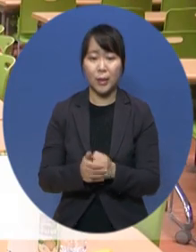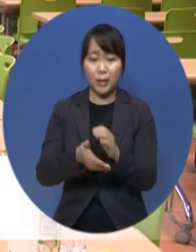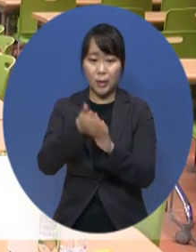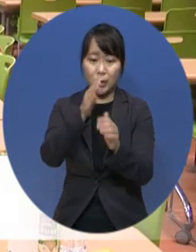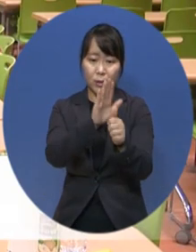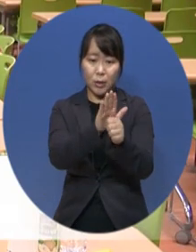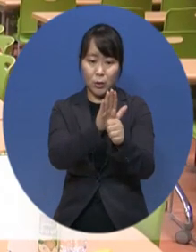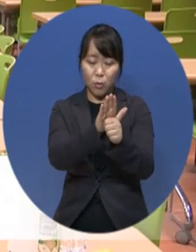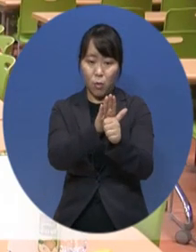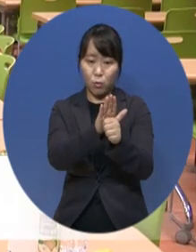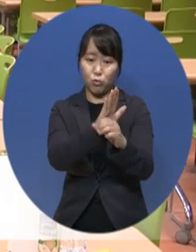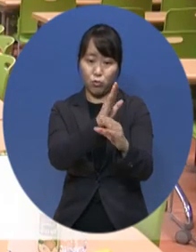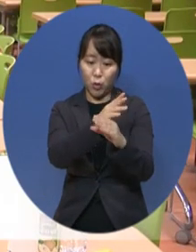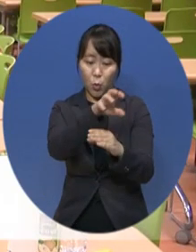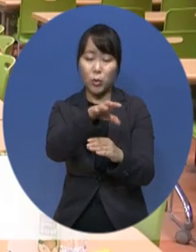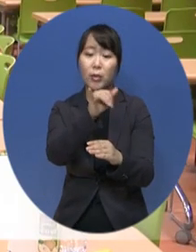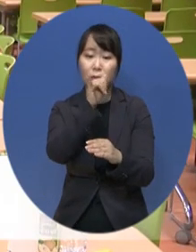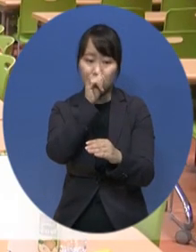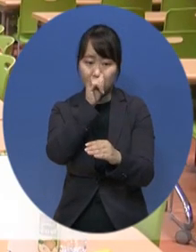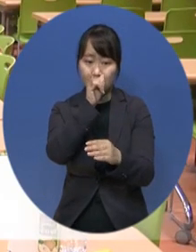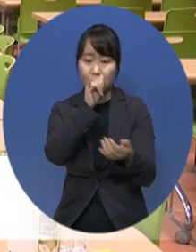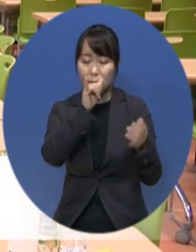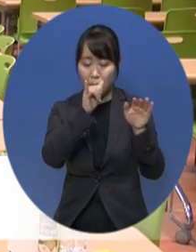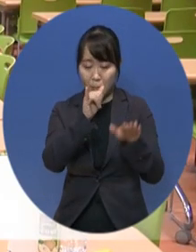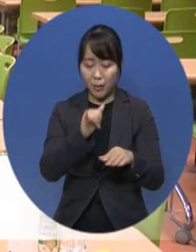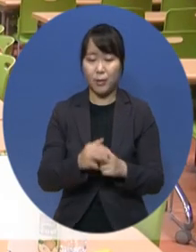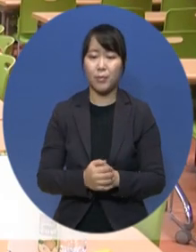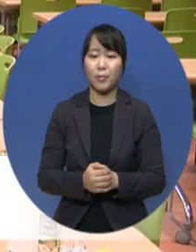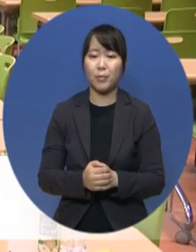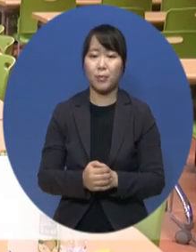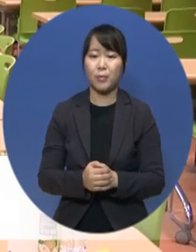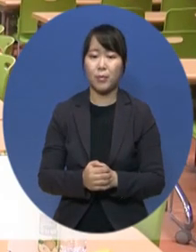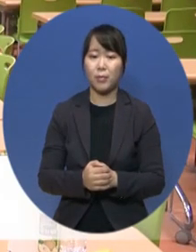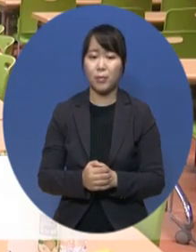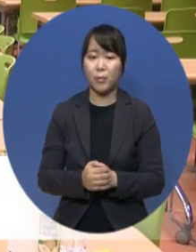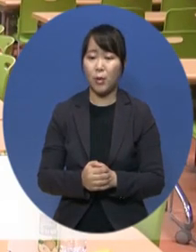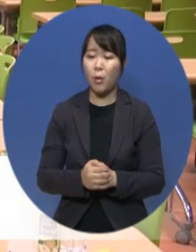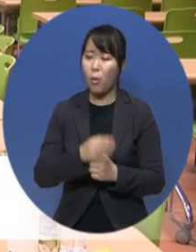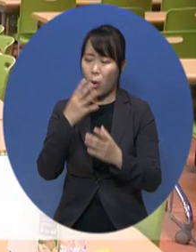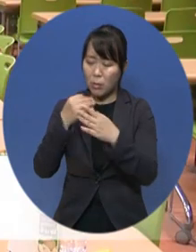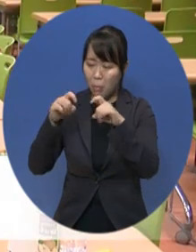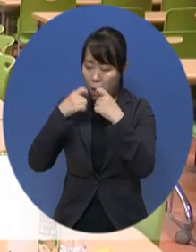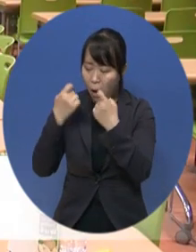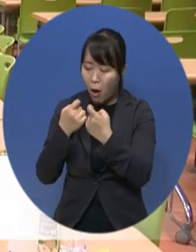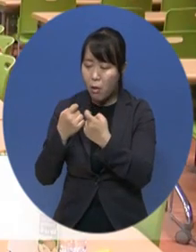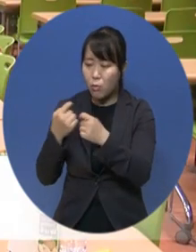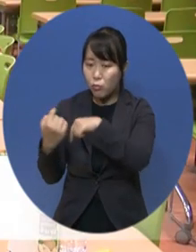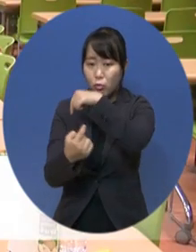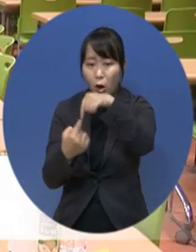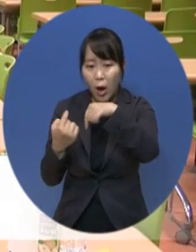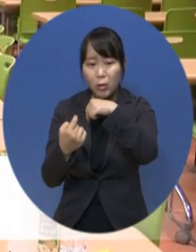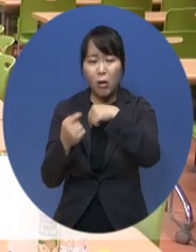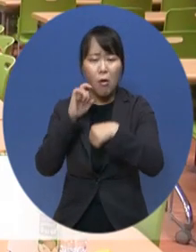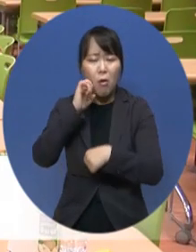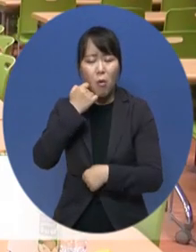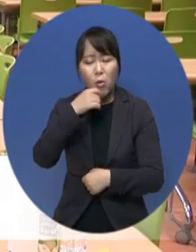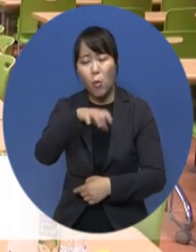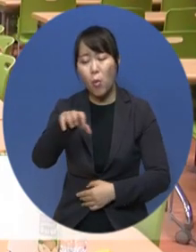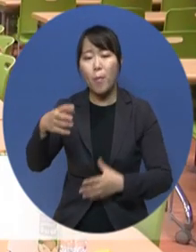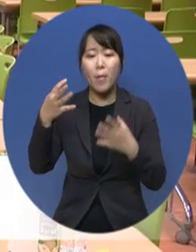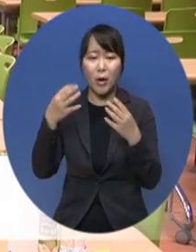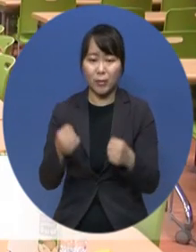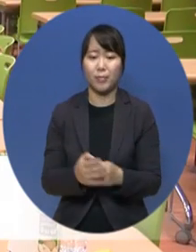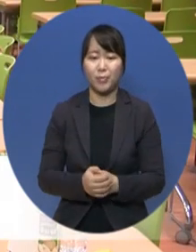지원을 조금 받는 것도 있지만은 그렇지 못한 열악한 그 지역이 많이 있습니다.